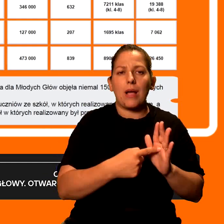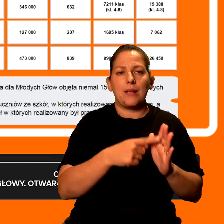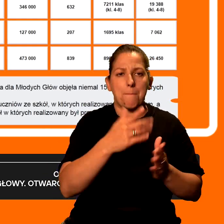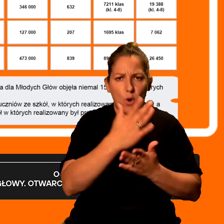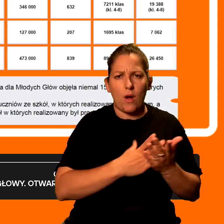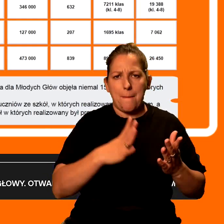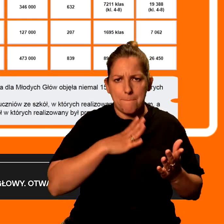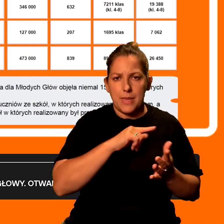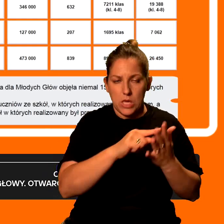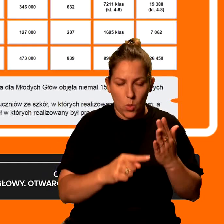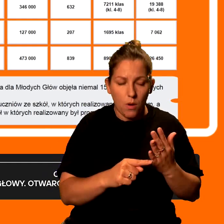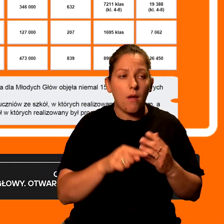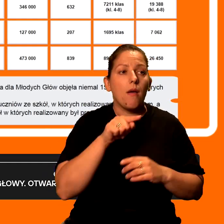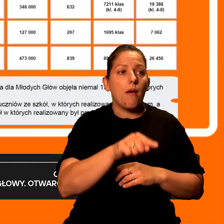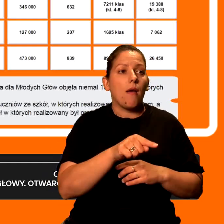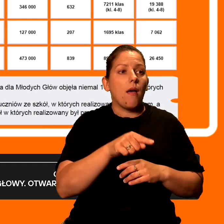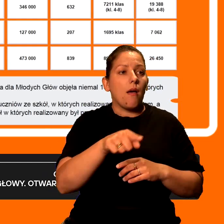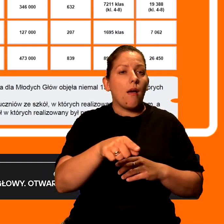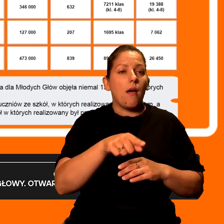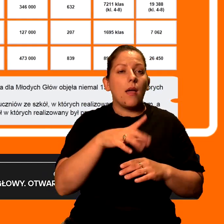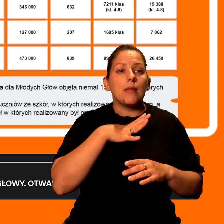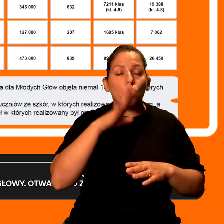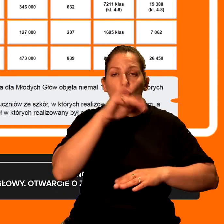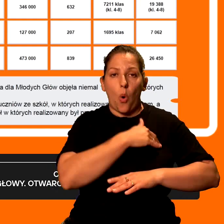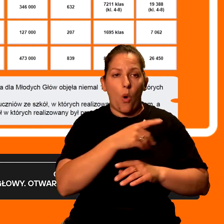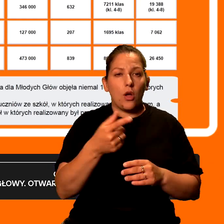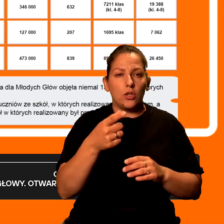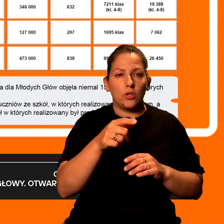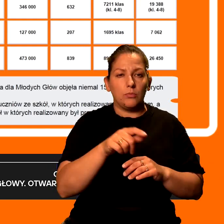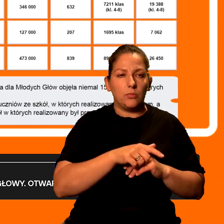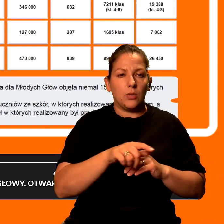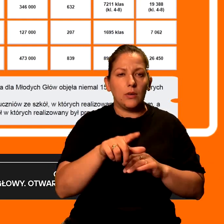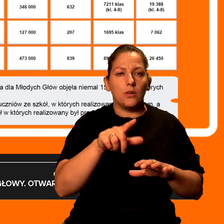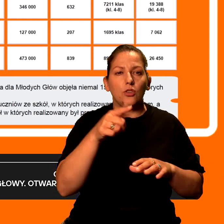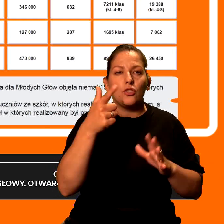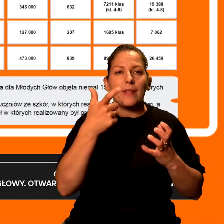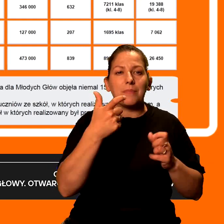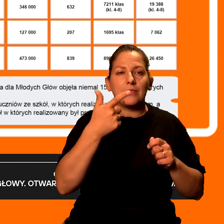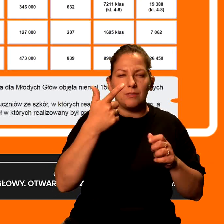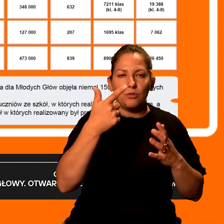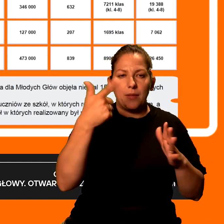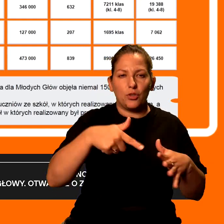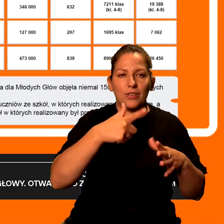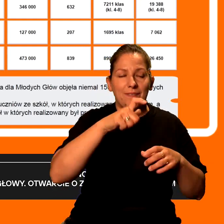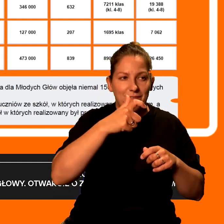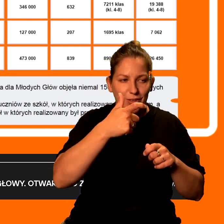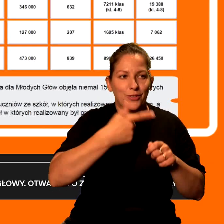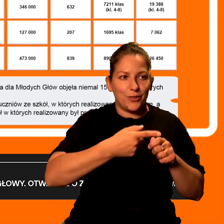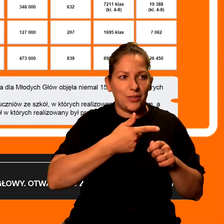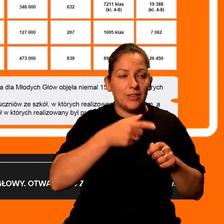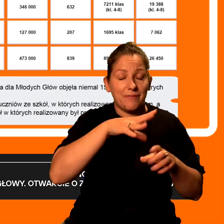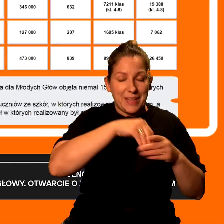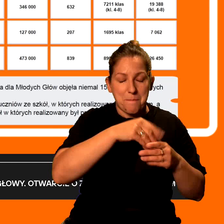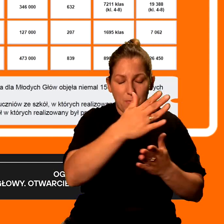był, to tyle było tych szkół. Tylu według RSPO jest uczniów, 473 tysiące, prawie 500 000 uczniów w zasięgu tego